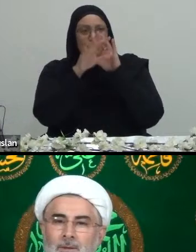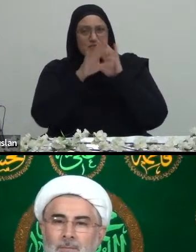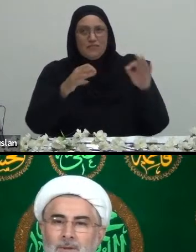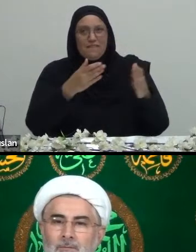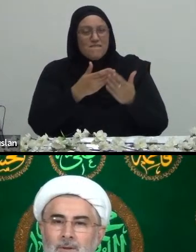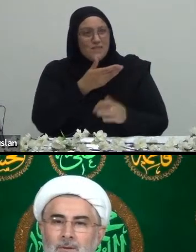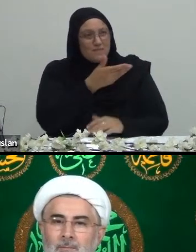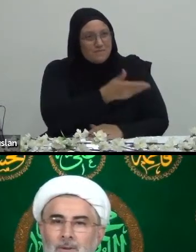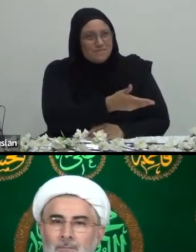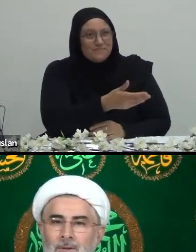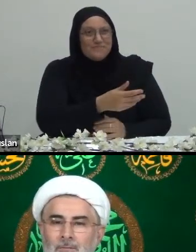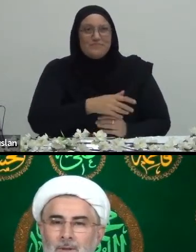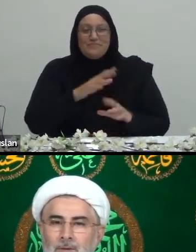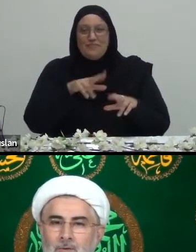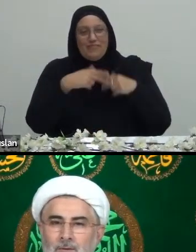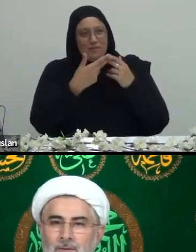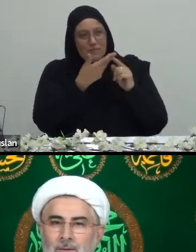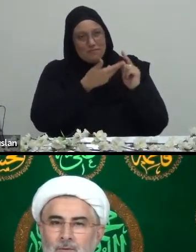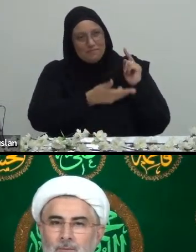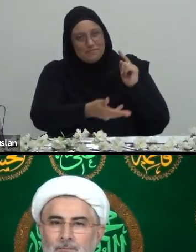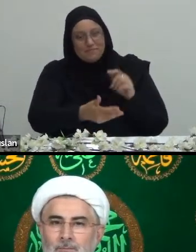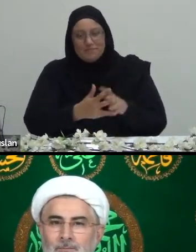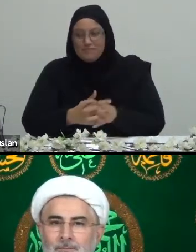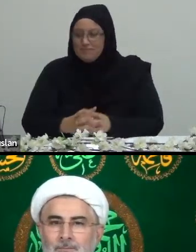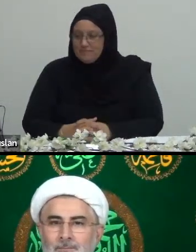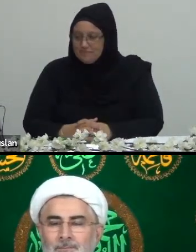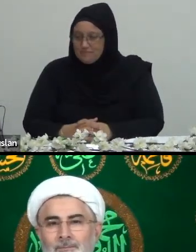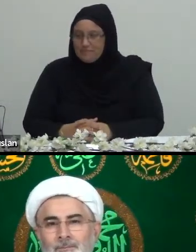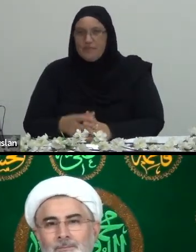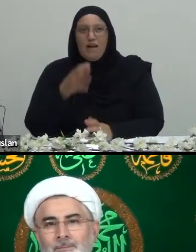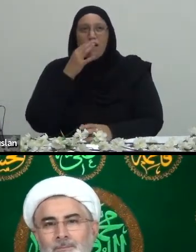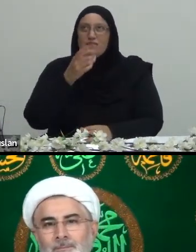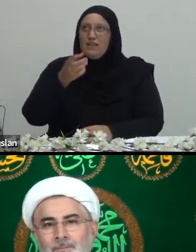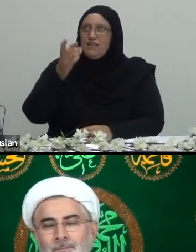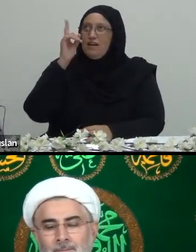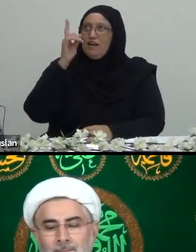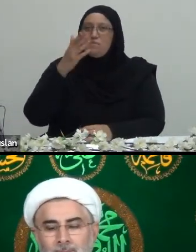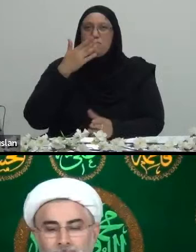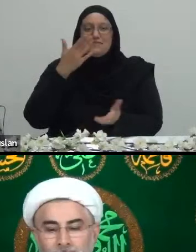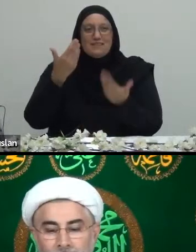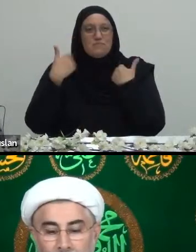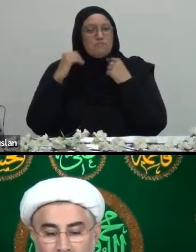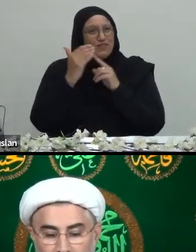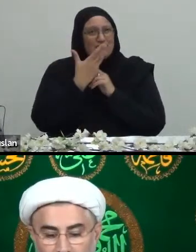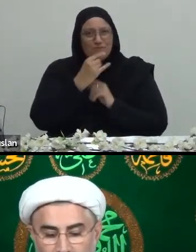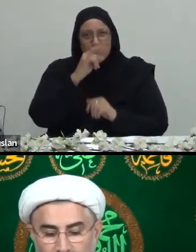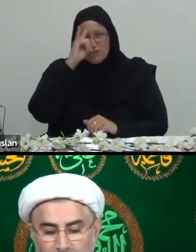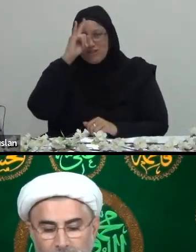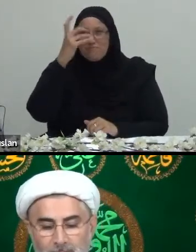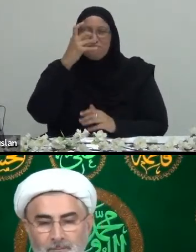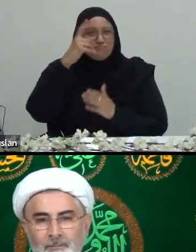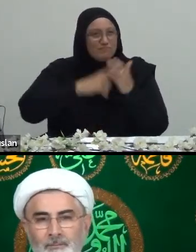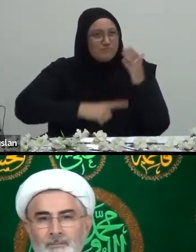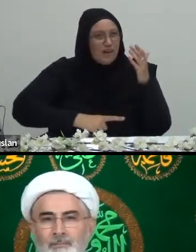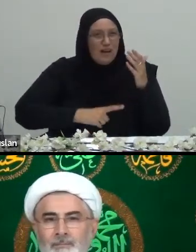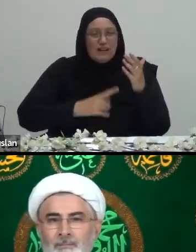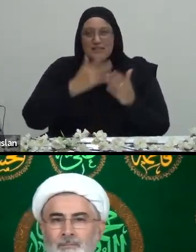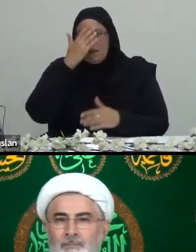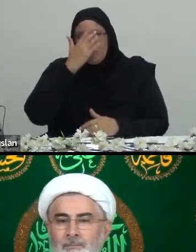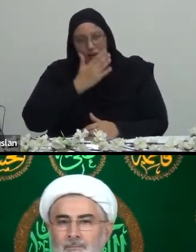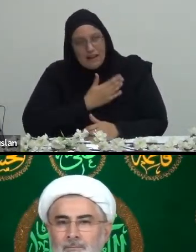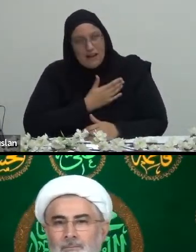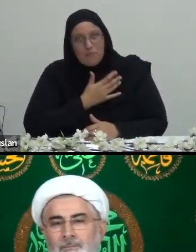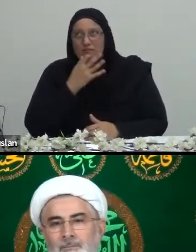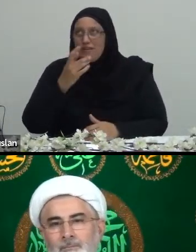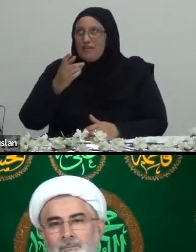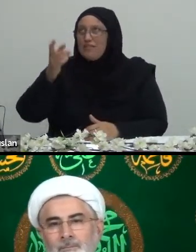على محمد. أعوذ بالله من الشيطان الرجيم. بسم الله الرحمن الرحيم. Assalamu alaikum jami'an wa rahmatullahi wa barakatuh.